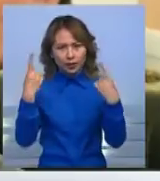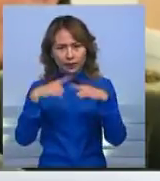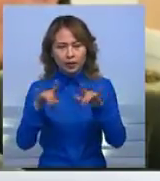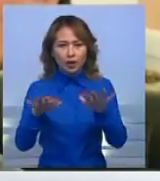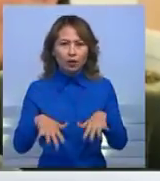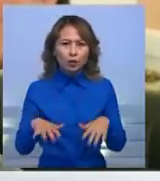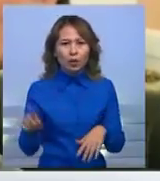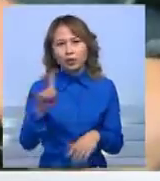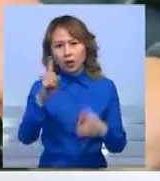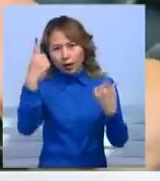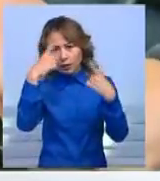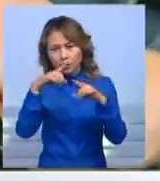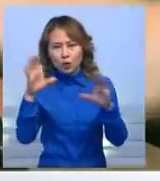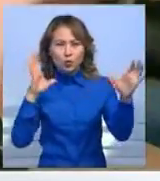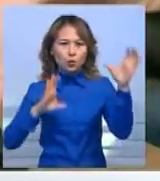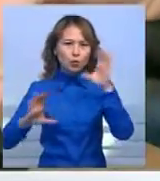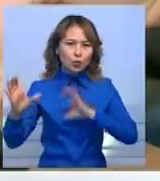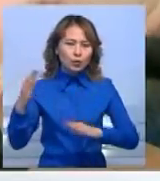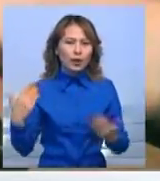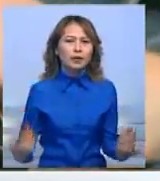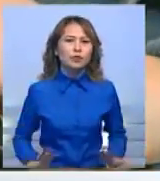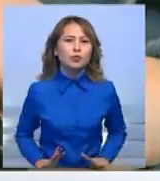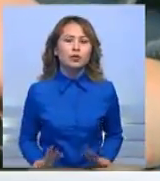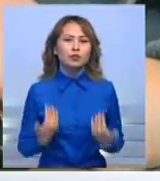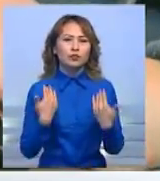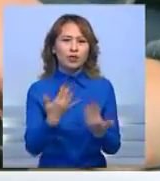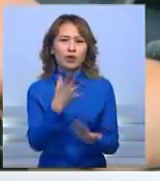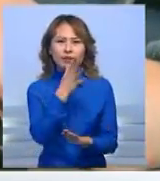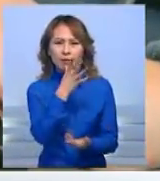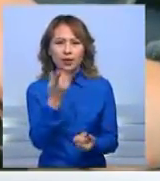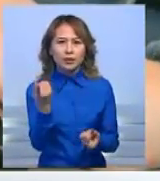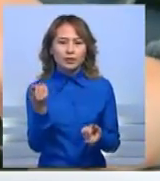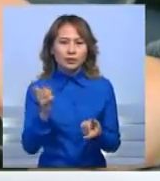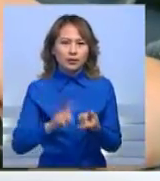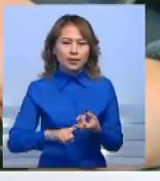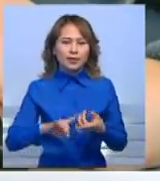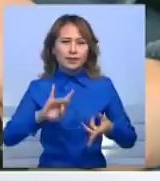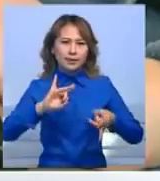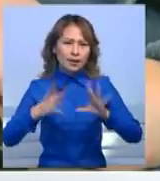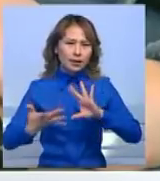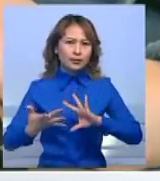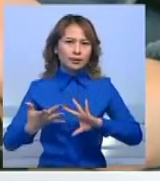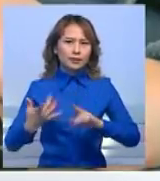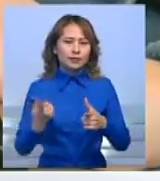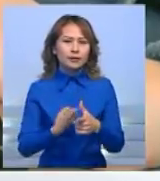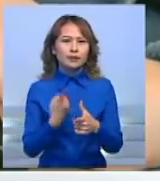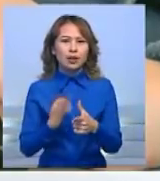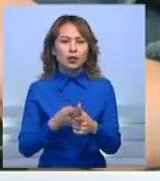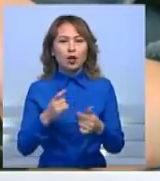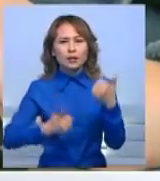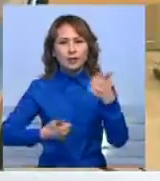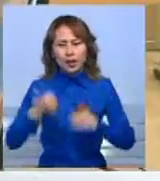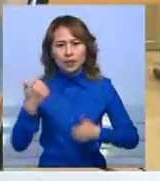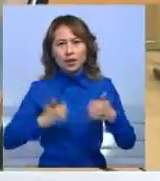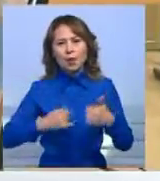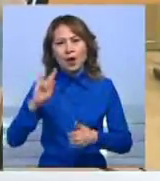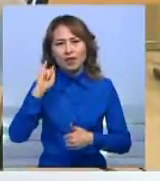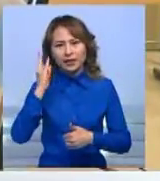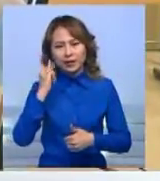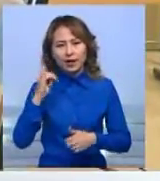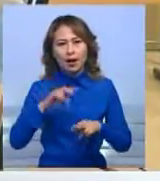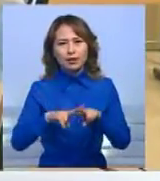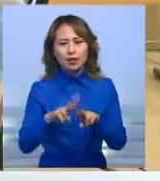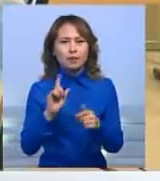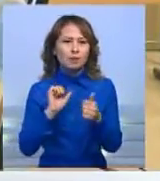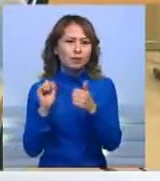Бүгінде IT-технология студенттер өмірінің айнымас бөлшегіне айналған. Ал киберсайыста Павлодар мен Астана қаласының командалары топ